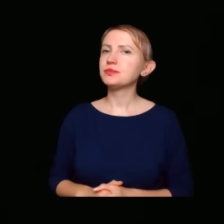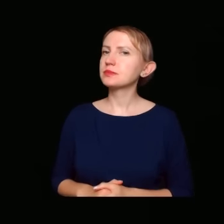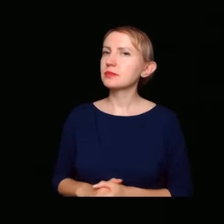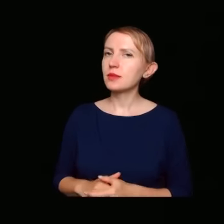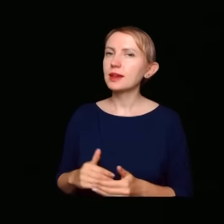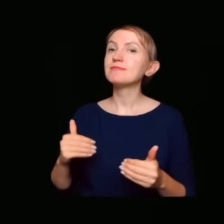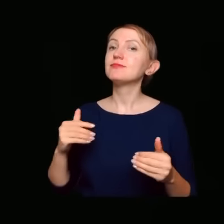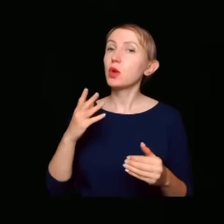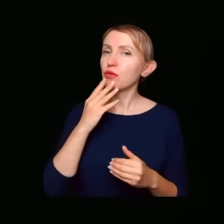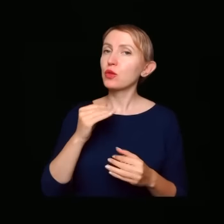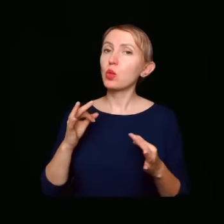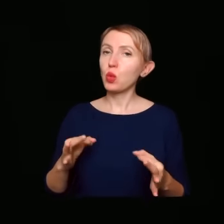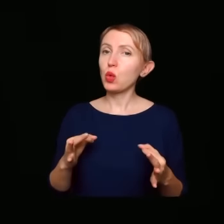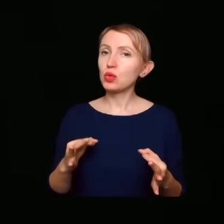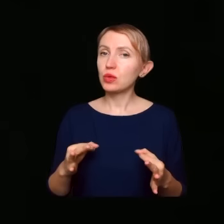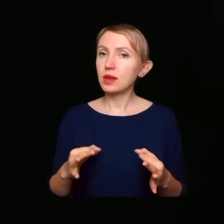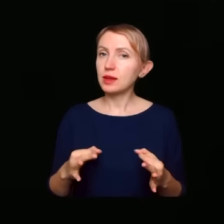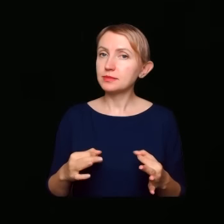wygląda.